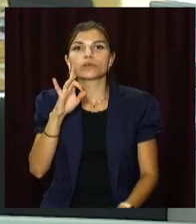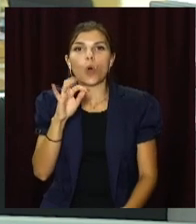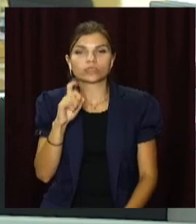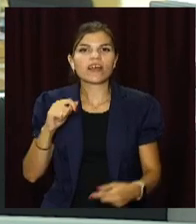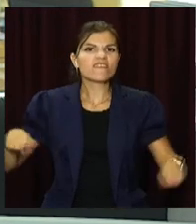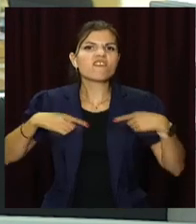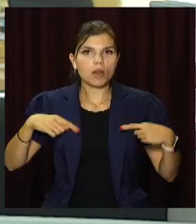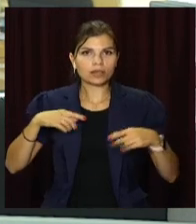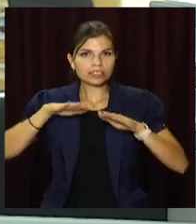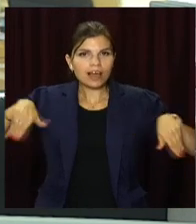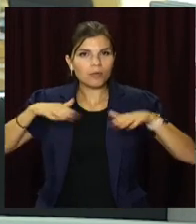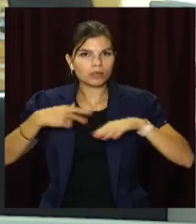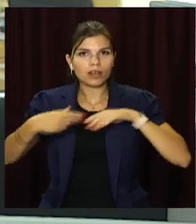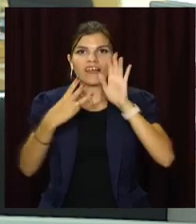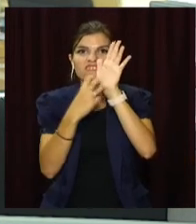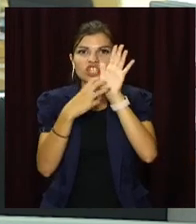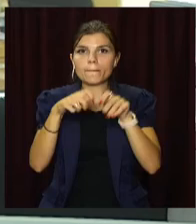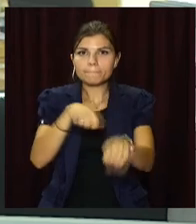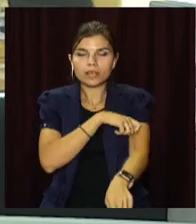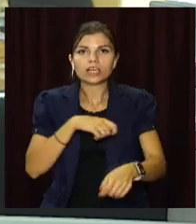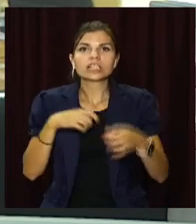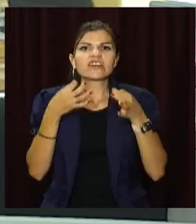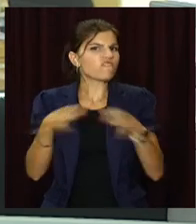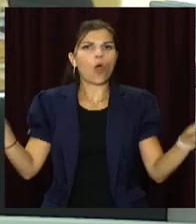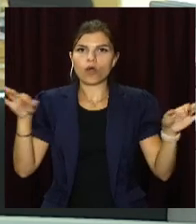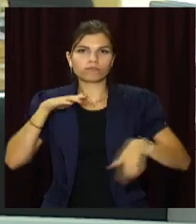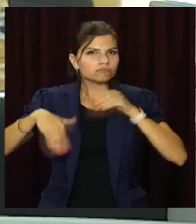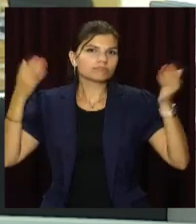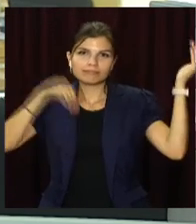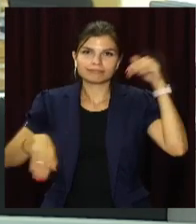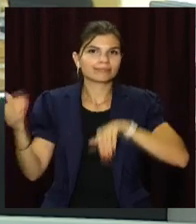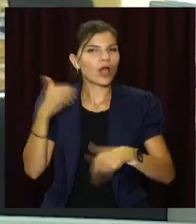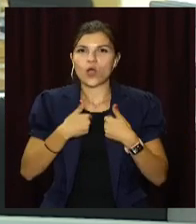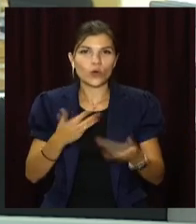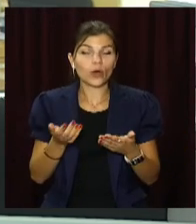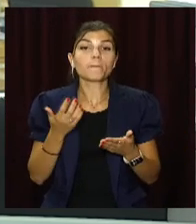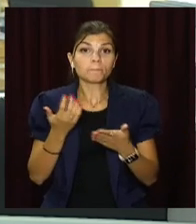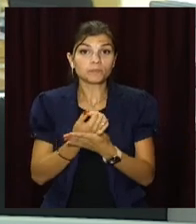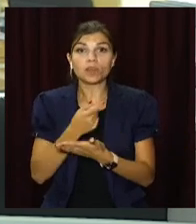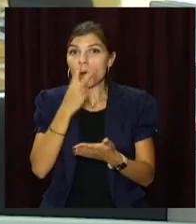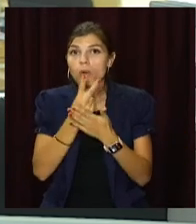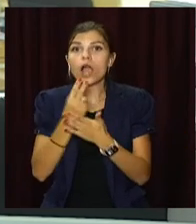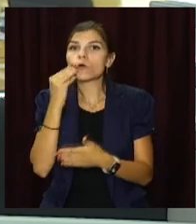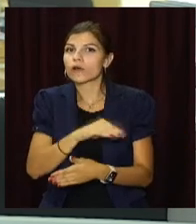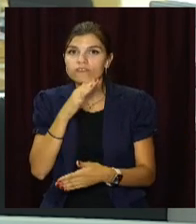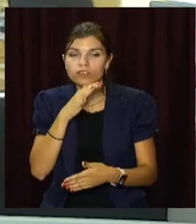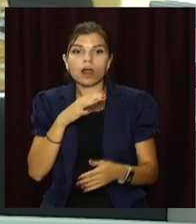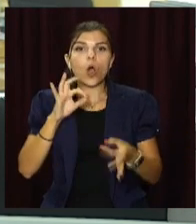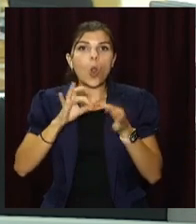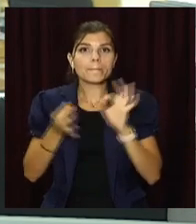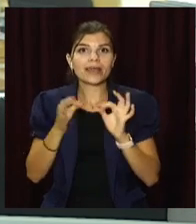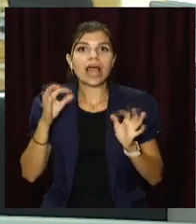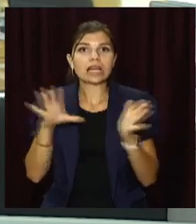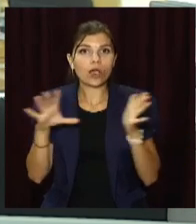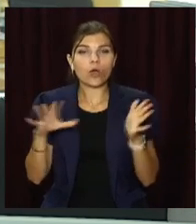бронзу у фінальному запливі на дистанції 800 метрів вільним стилем. У кваліфікації наш спортсмен показав найкращий час,